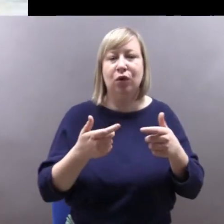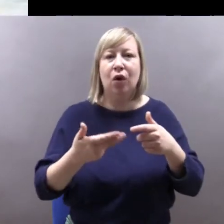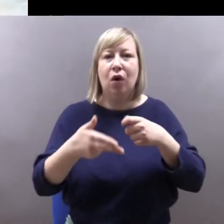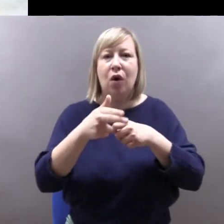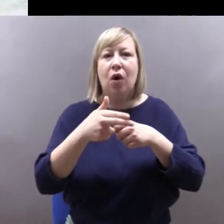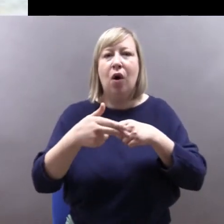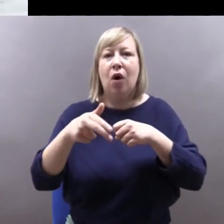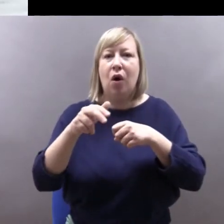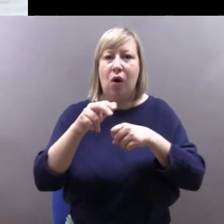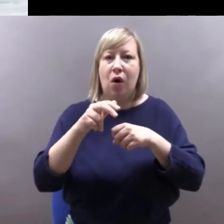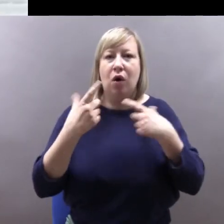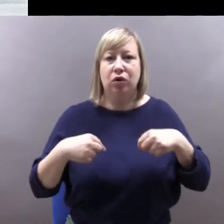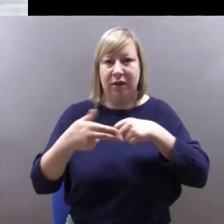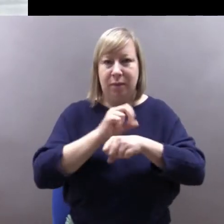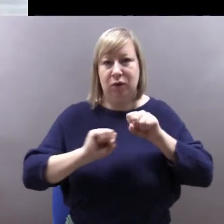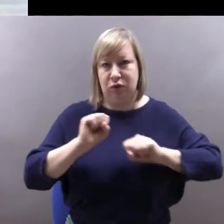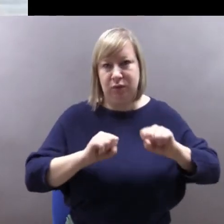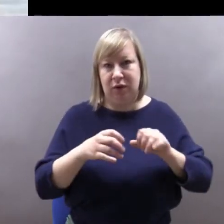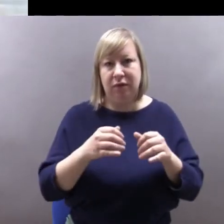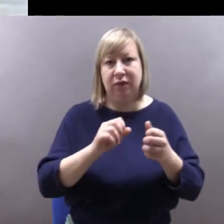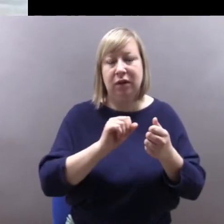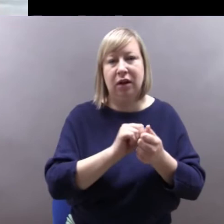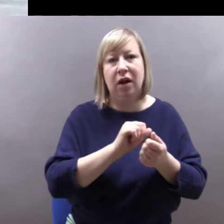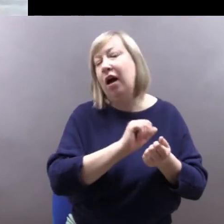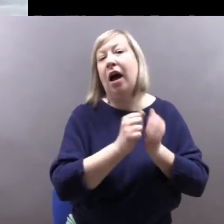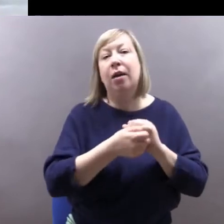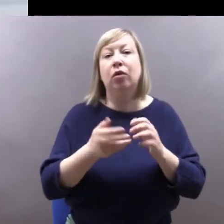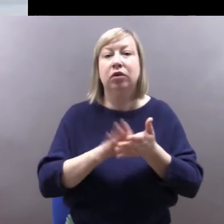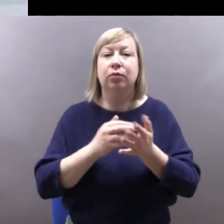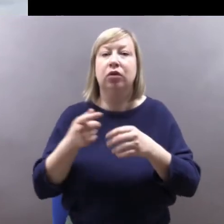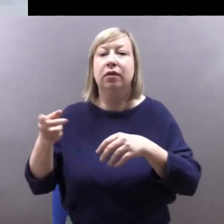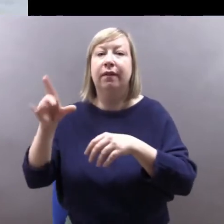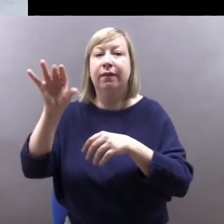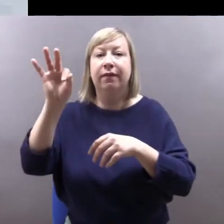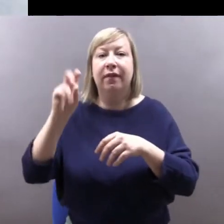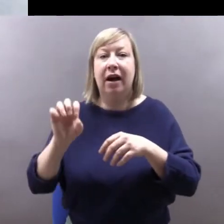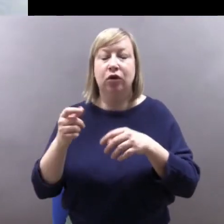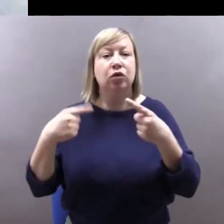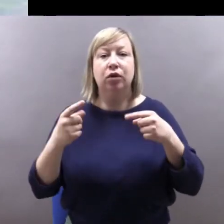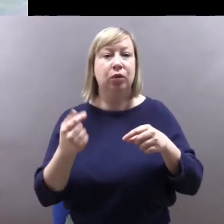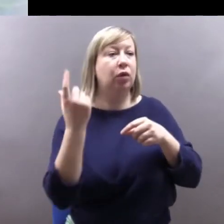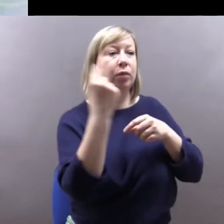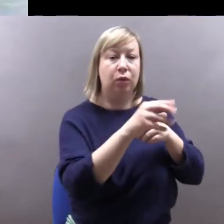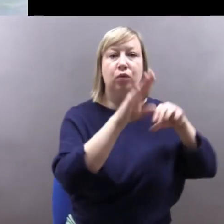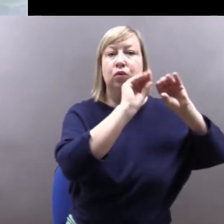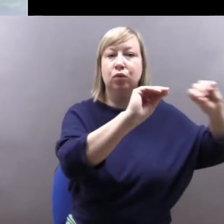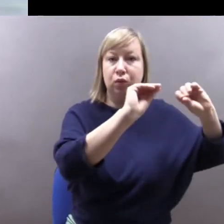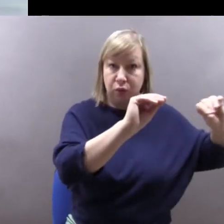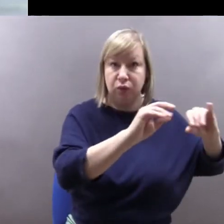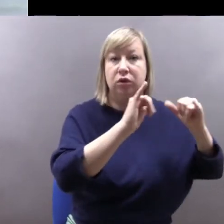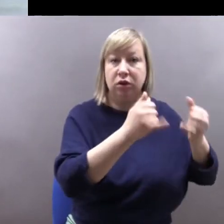dotarł, albo nie zaprosił w spółdzielni FADO na przeszkolenie w tej dziedzinie, czy też jakiejkolwiek innej instytucji, która